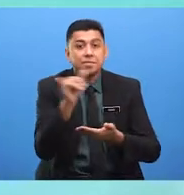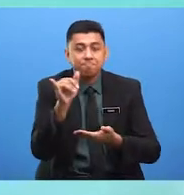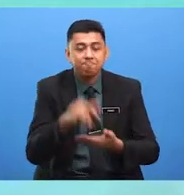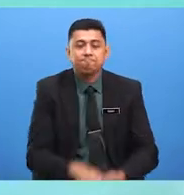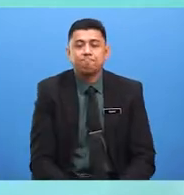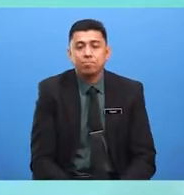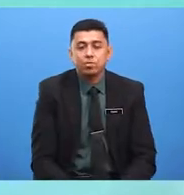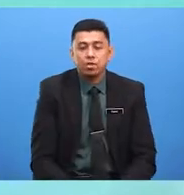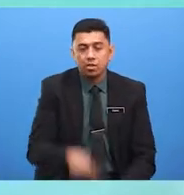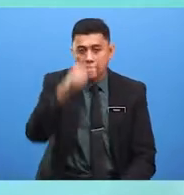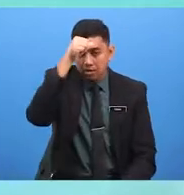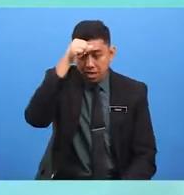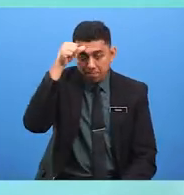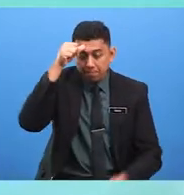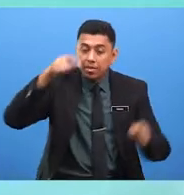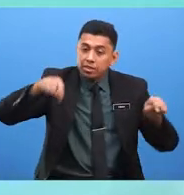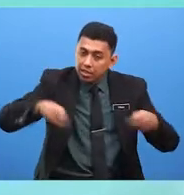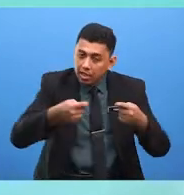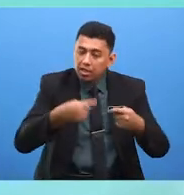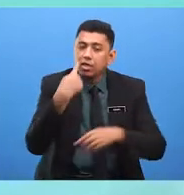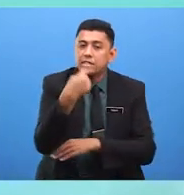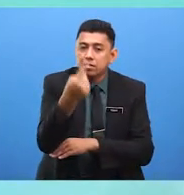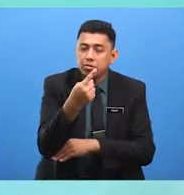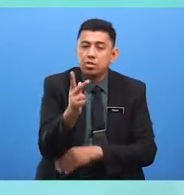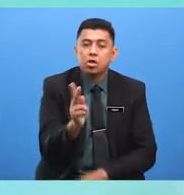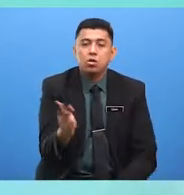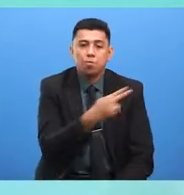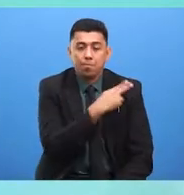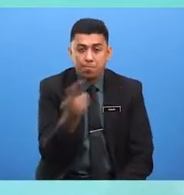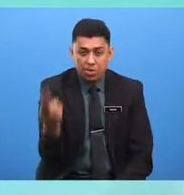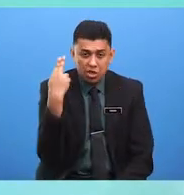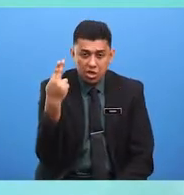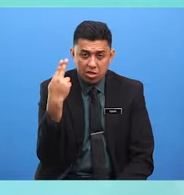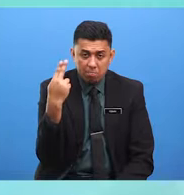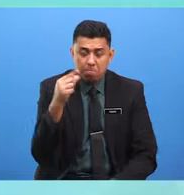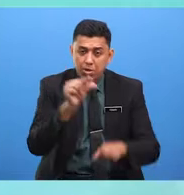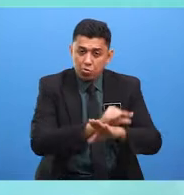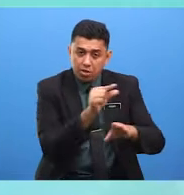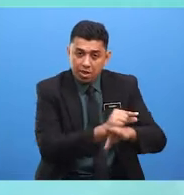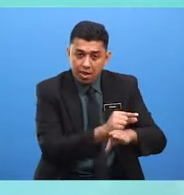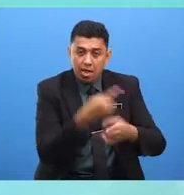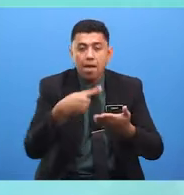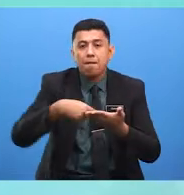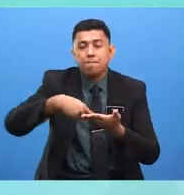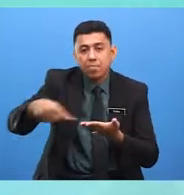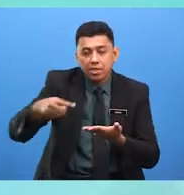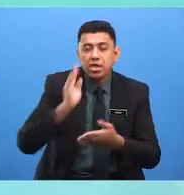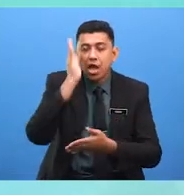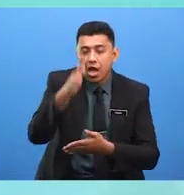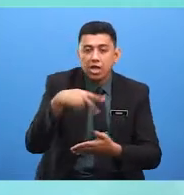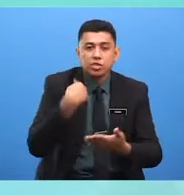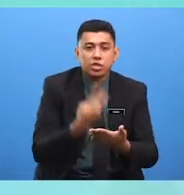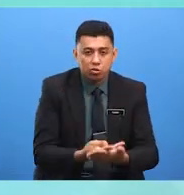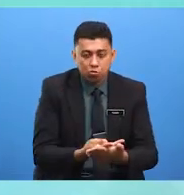akibat daripada tindakan tersebut keupayaan pengguna untuk berbelanja akan jatuh kerennya kadar faedah